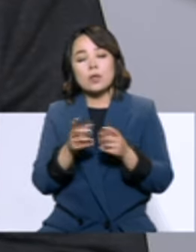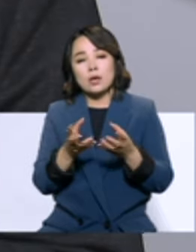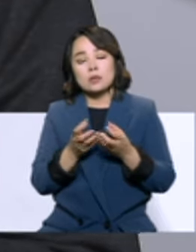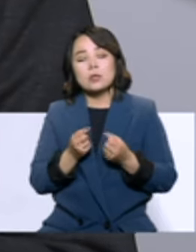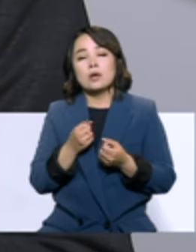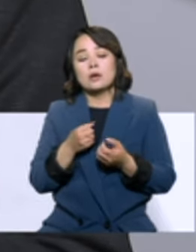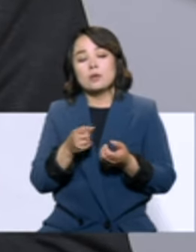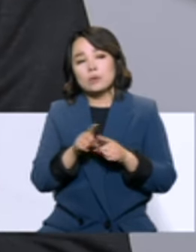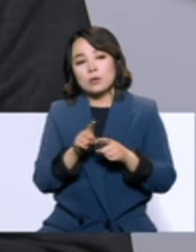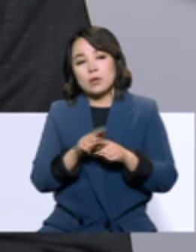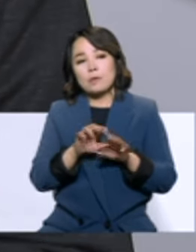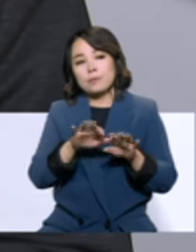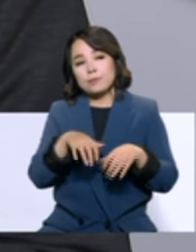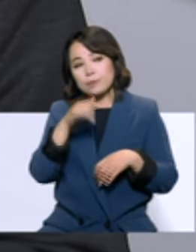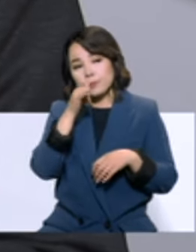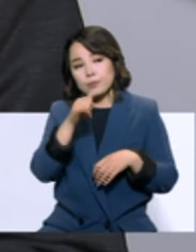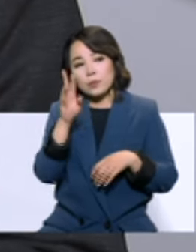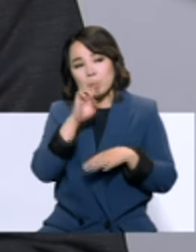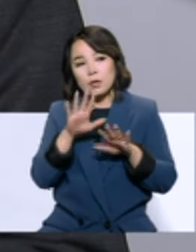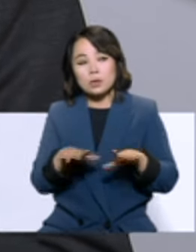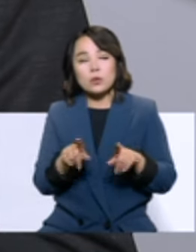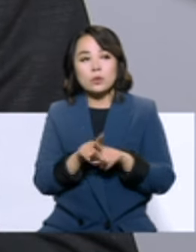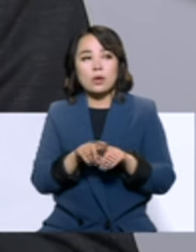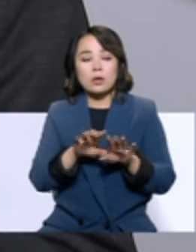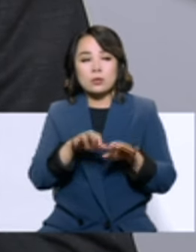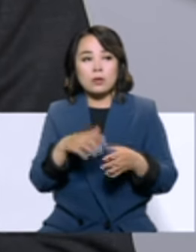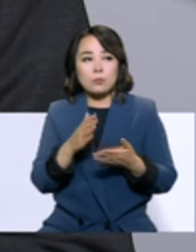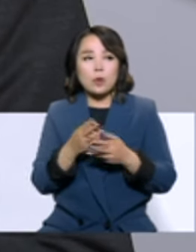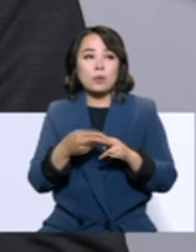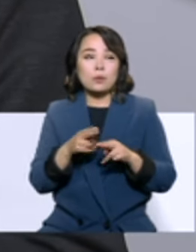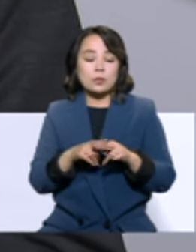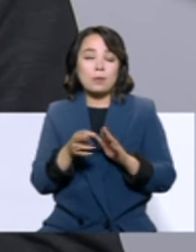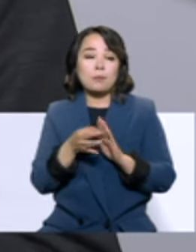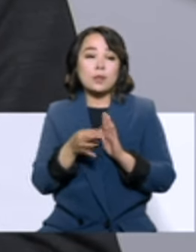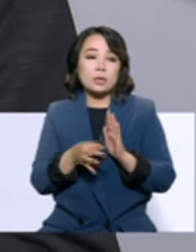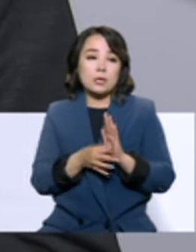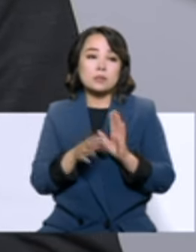Америкада тартып алады, басқа мемлекеттер, даму мемлекеттер тартып алады. Біз де сол принципті мына заңның ішіне кіргіздік.